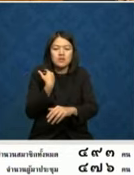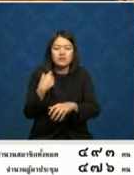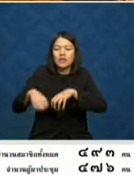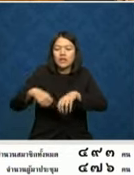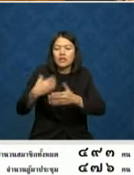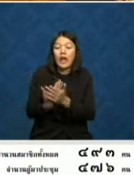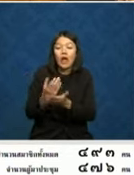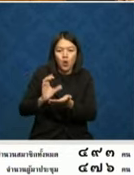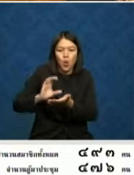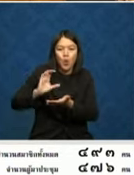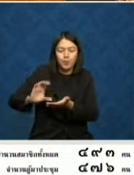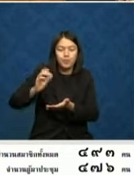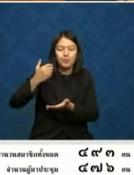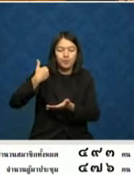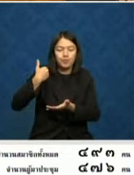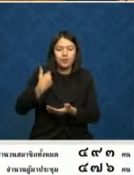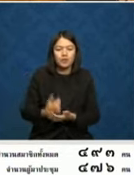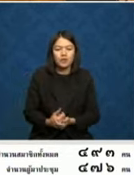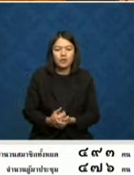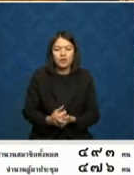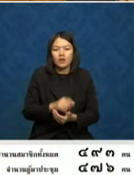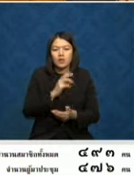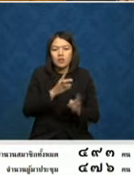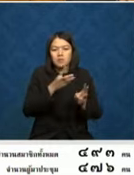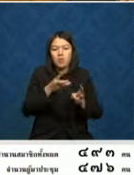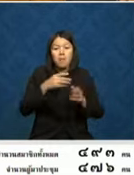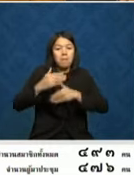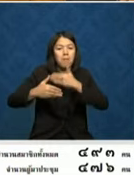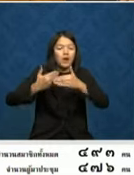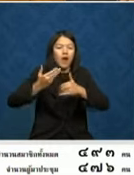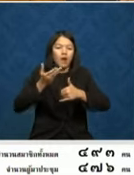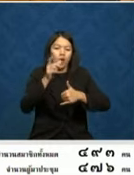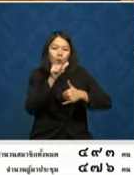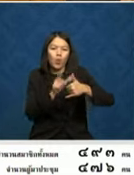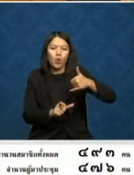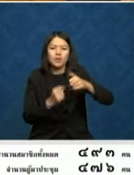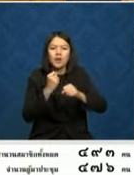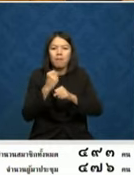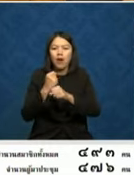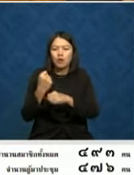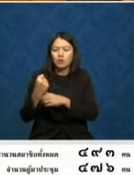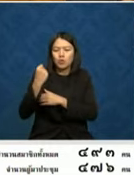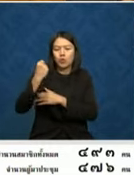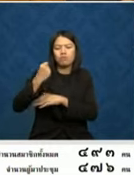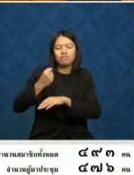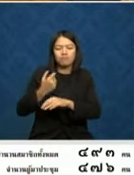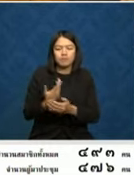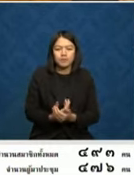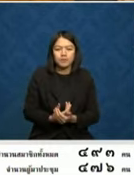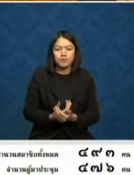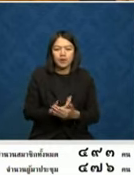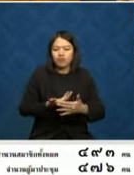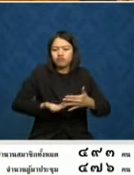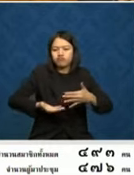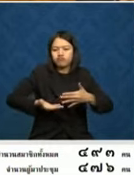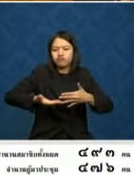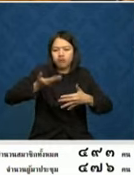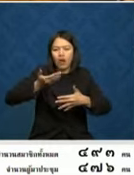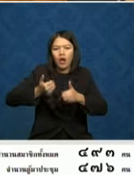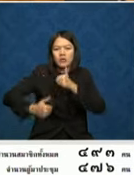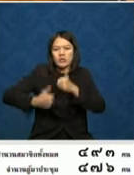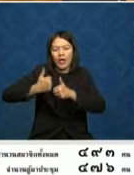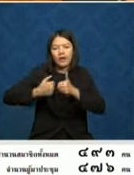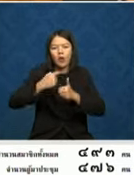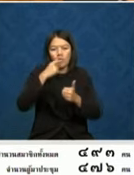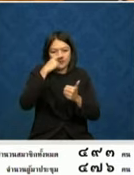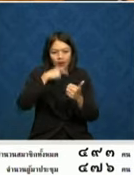รงบประมาณไว้แต่แน่นอนครับว่ากลไกในการพัฒนาทุนมนุษย์กลไกในการที่จะเพิ่มขีดความสามารถในการแข่งขันของ